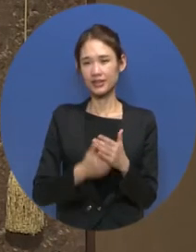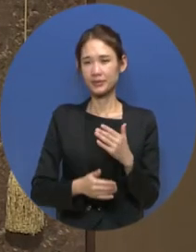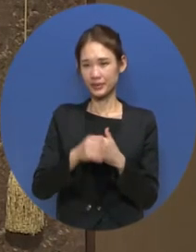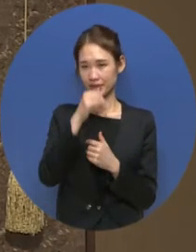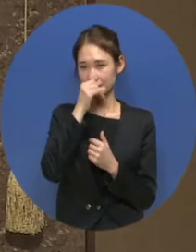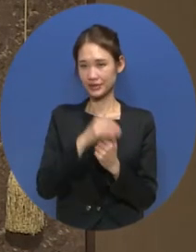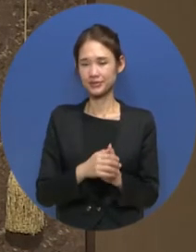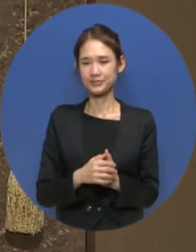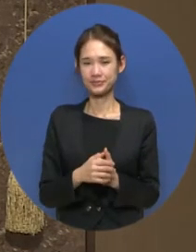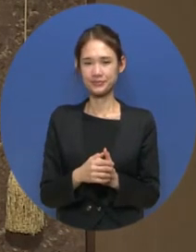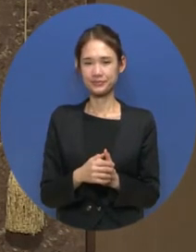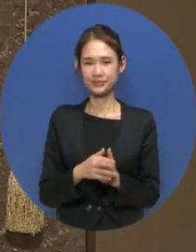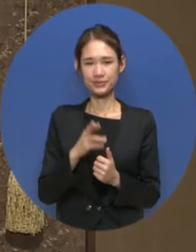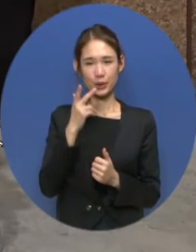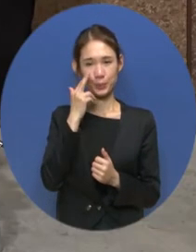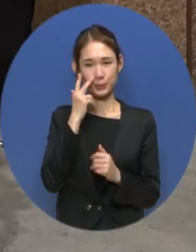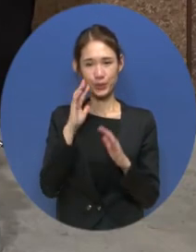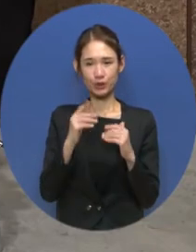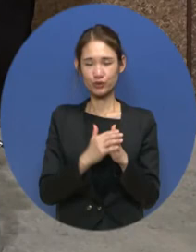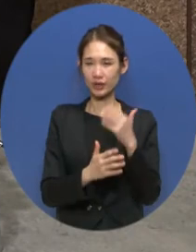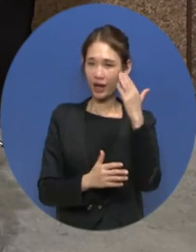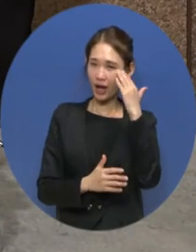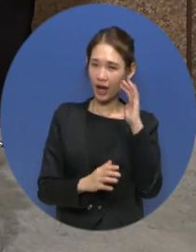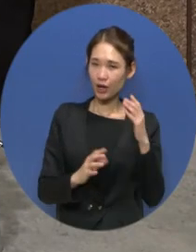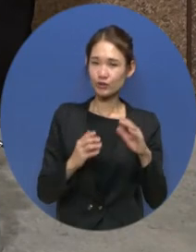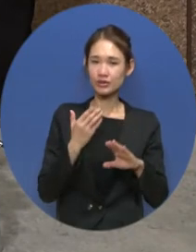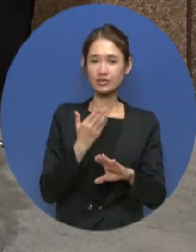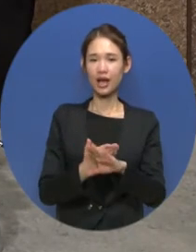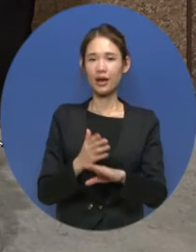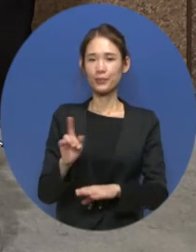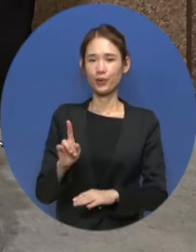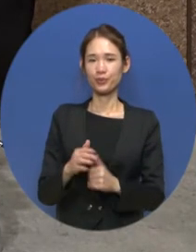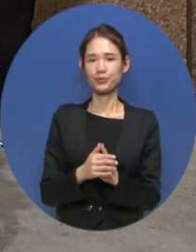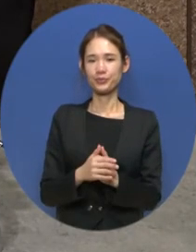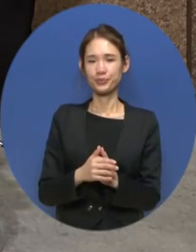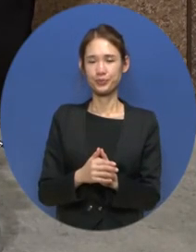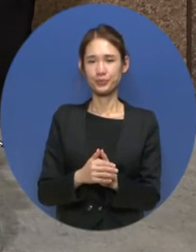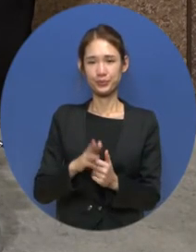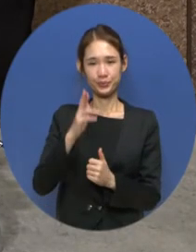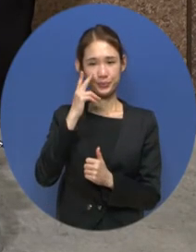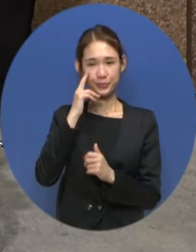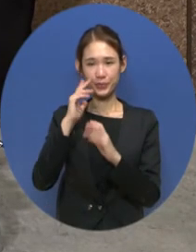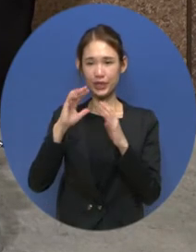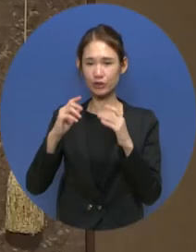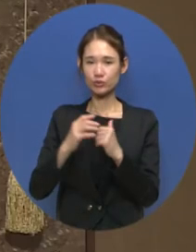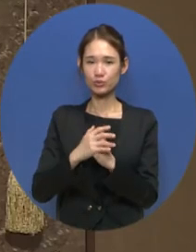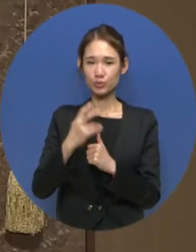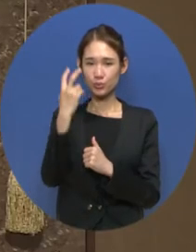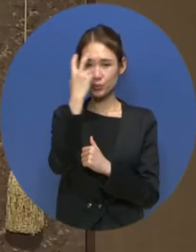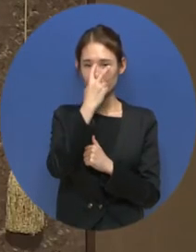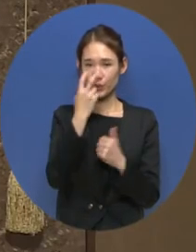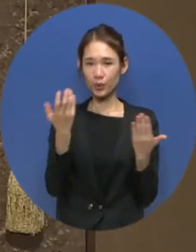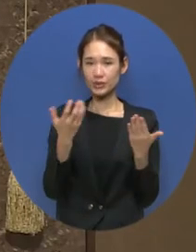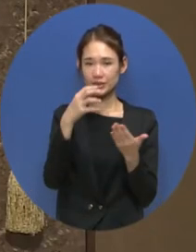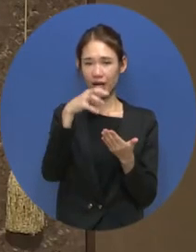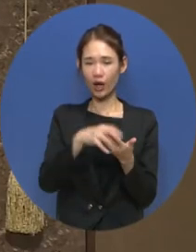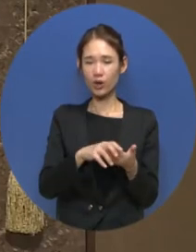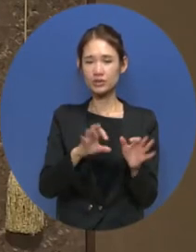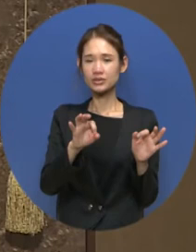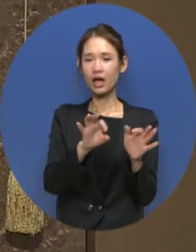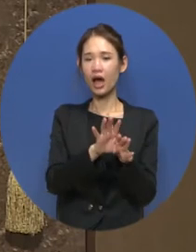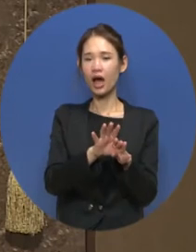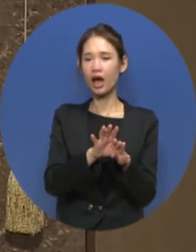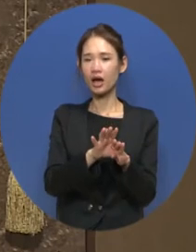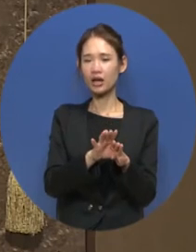남습니다. 미국과 우리나라가 다른 점이 좀 무엇인가요? 미국은 지금 이제 보호 작업장을 이제